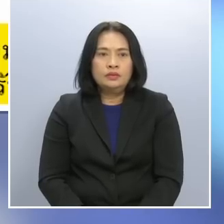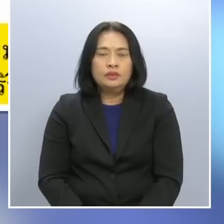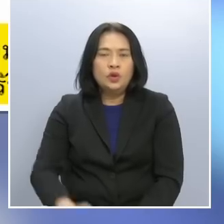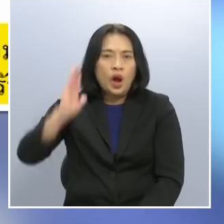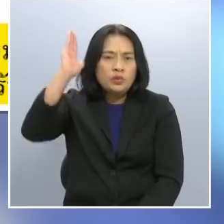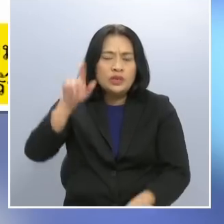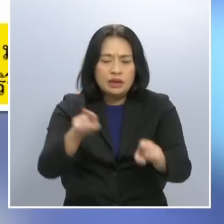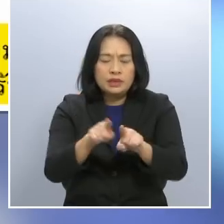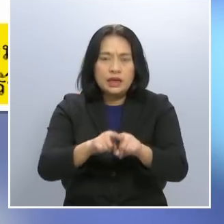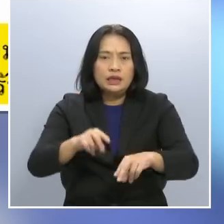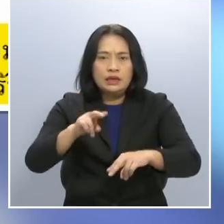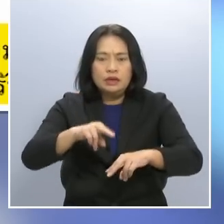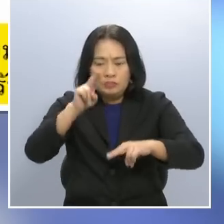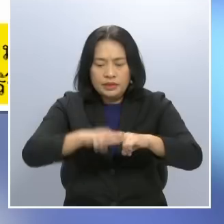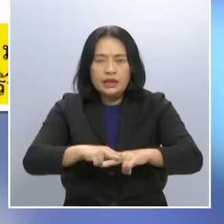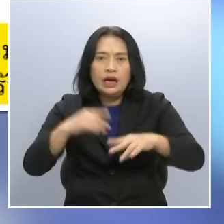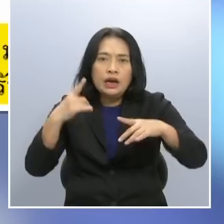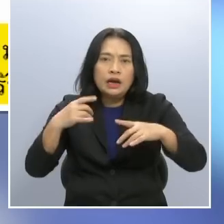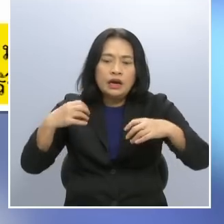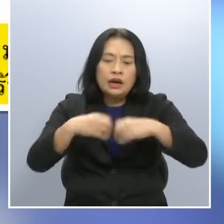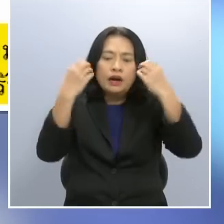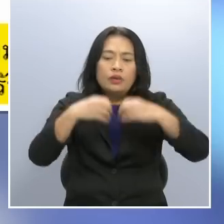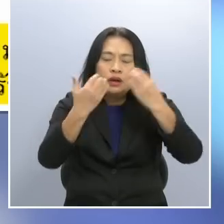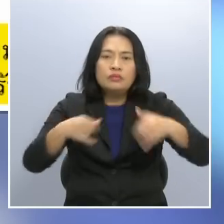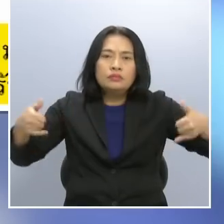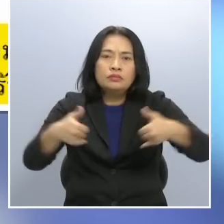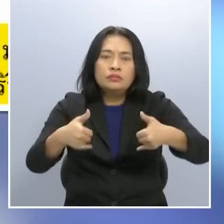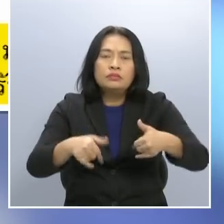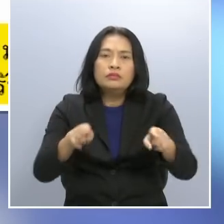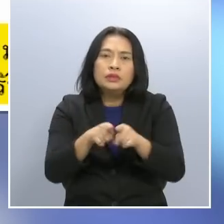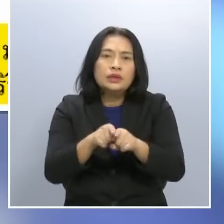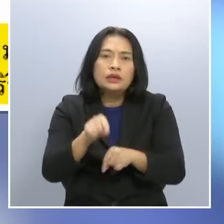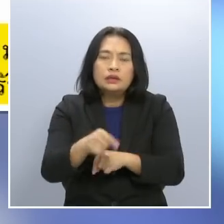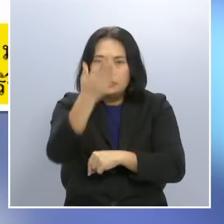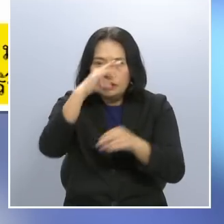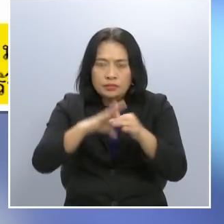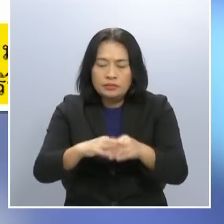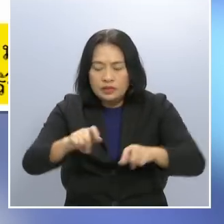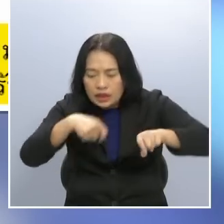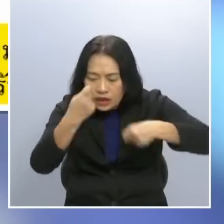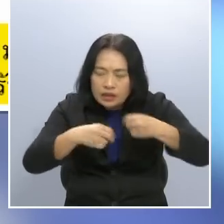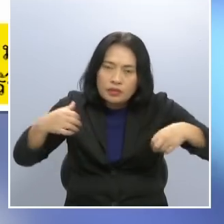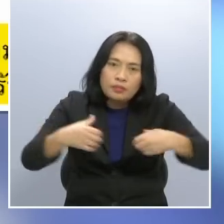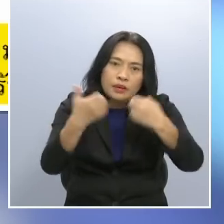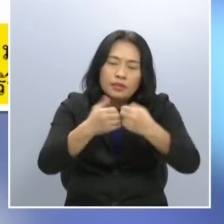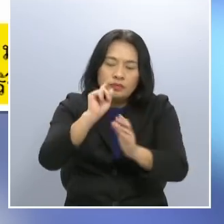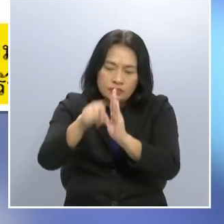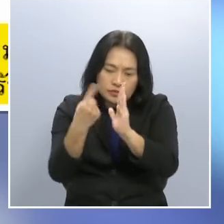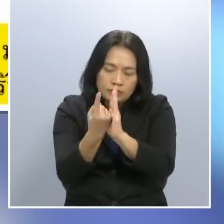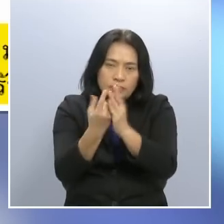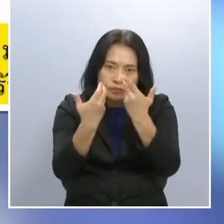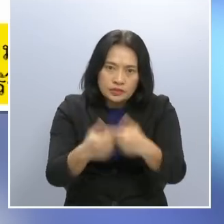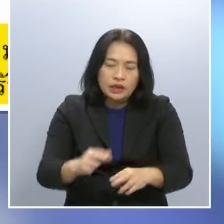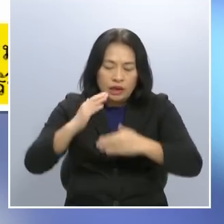ไปนั่งกินเหล้ากินอะไรกันไปนั่งดื่มกินด้วยกันแล้วทำไม ไปดื่มกินชื่นมื่นเป็นชั่วโมง เออ แล้วพอมา